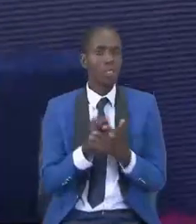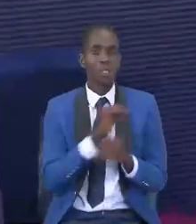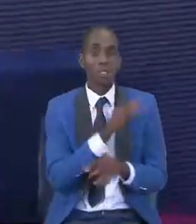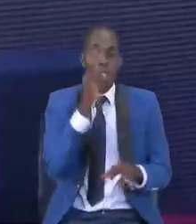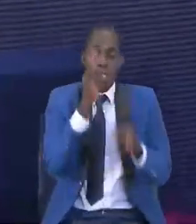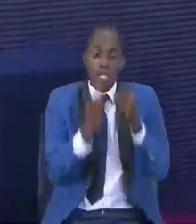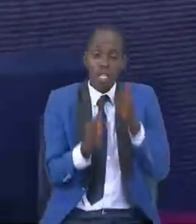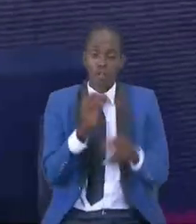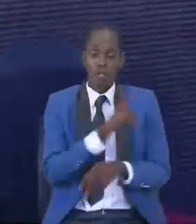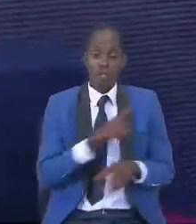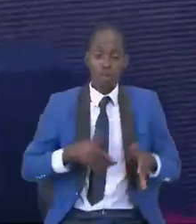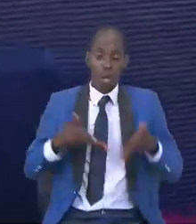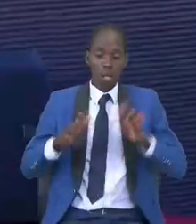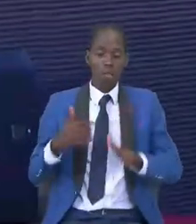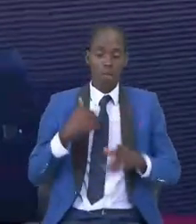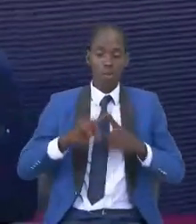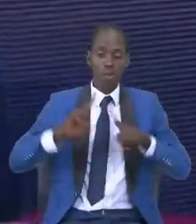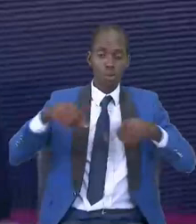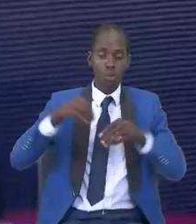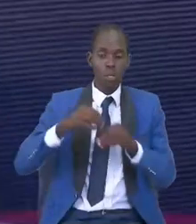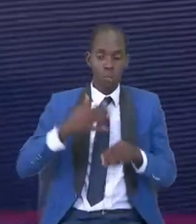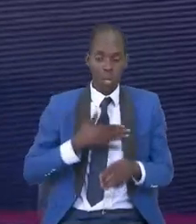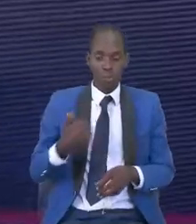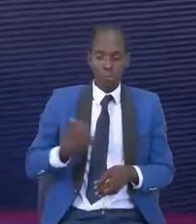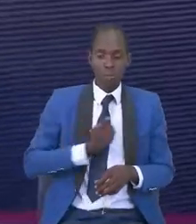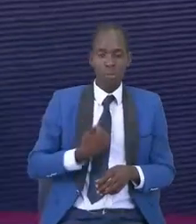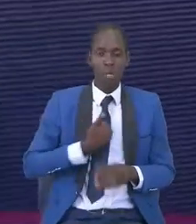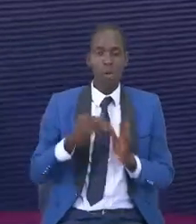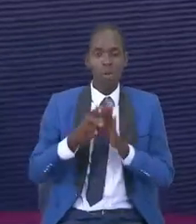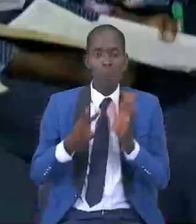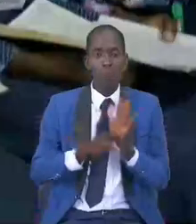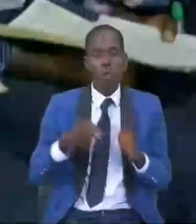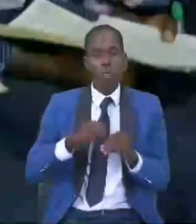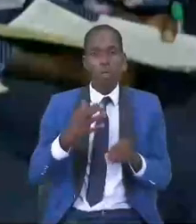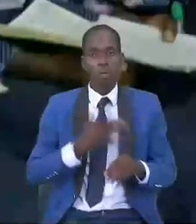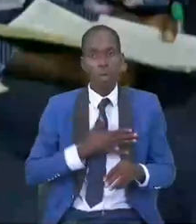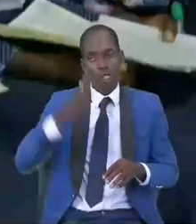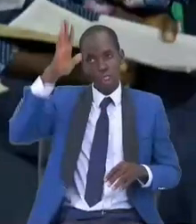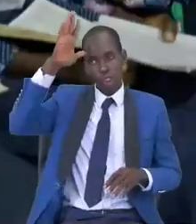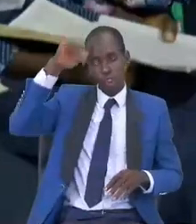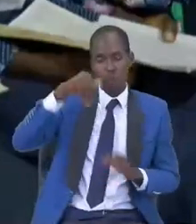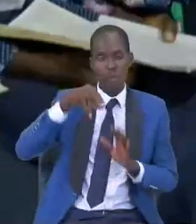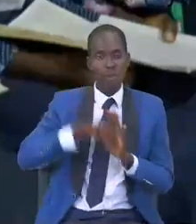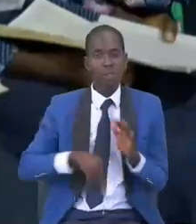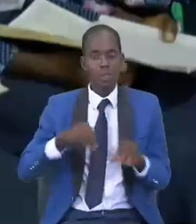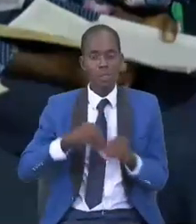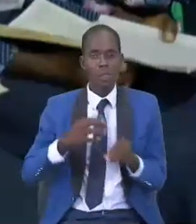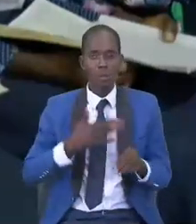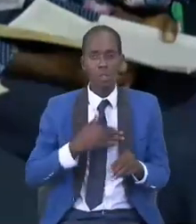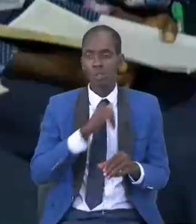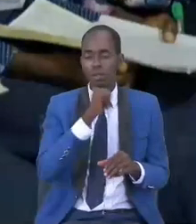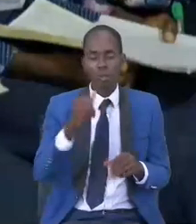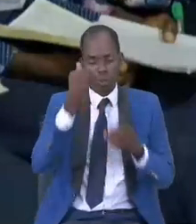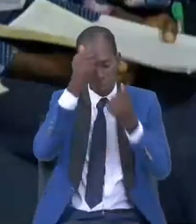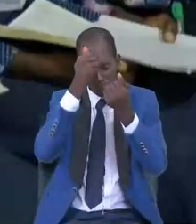ça, si Dieu m'avait laissé compte dans ma volonté de soi, dans ma désobéissance, dans ma sensualité, que tout continuait comme ça, je n'allais